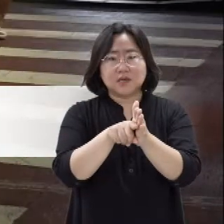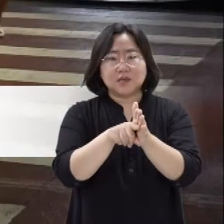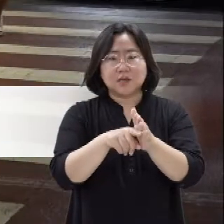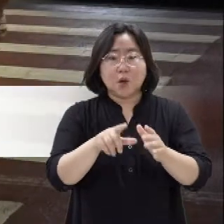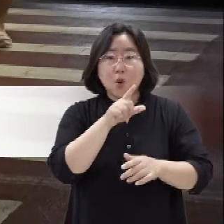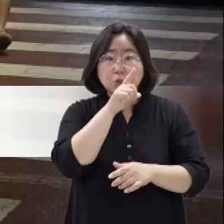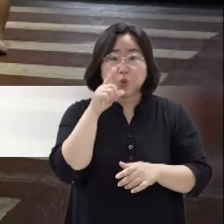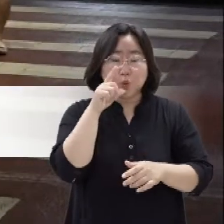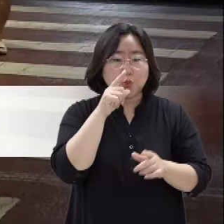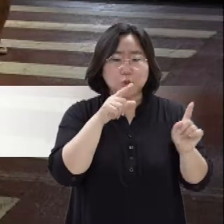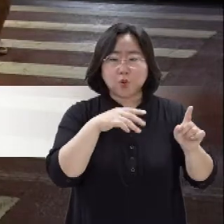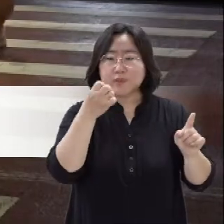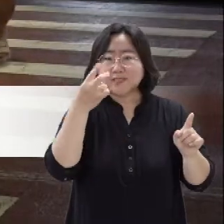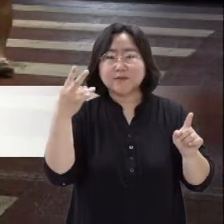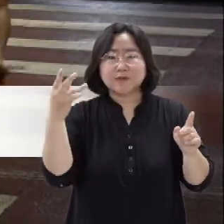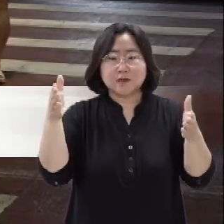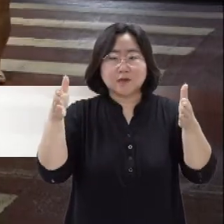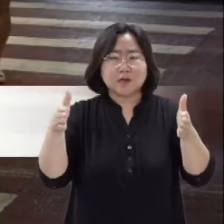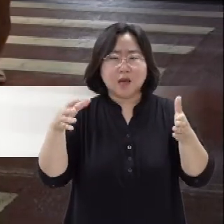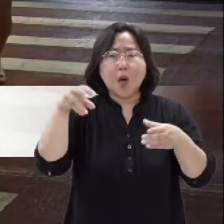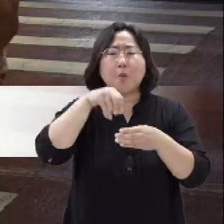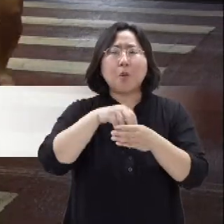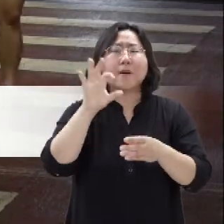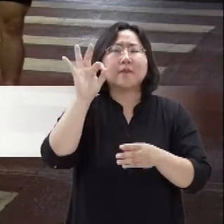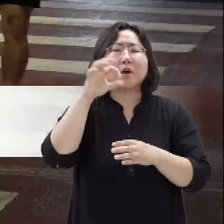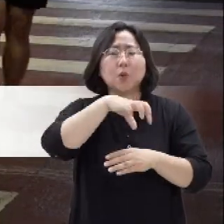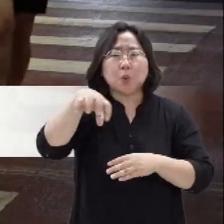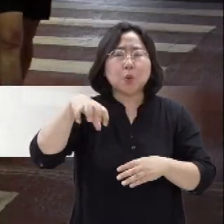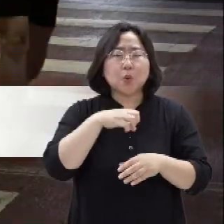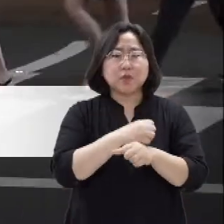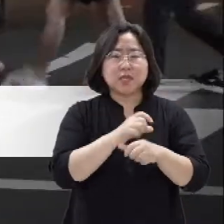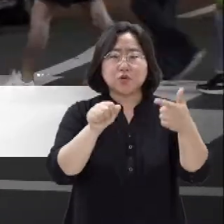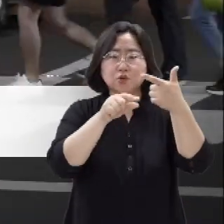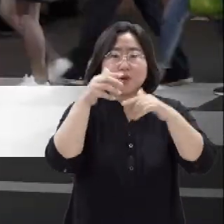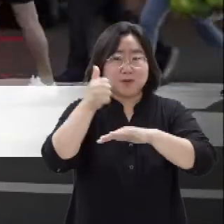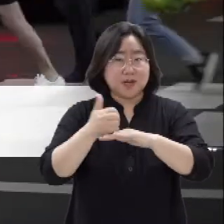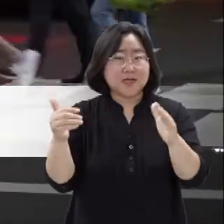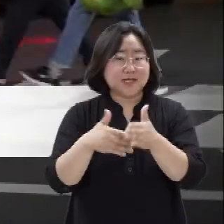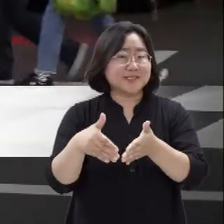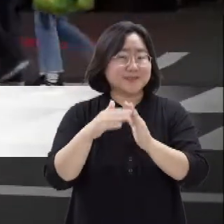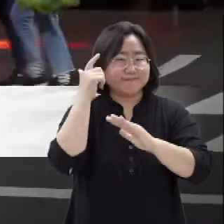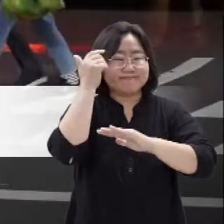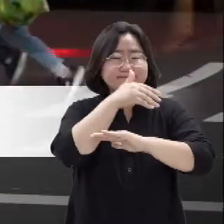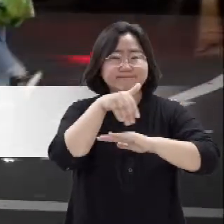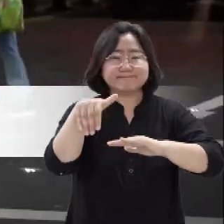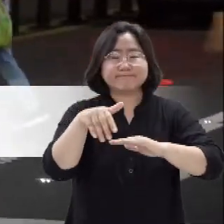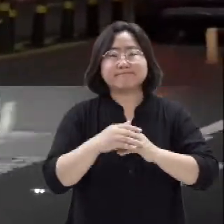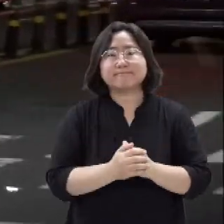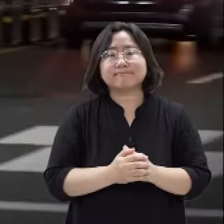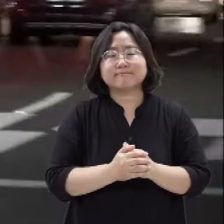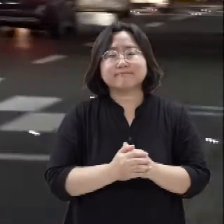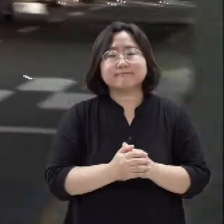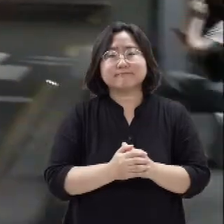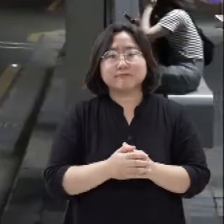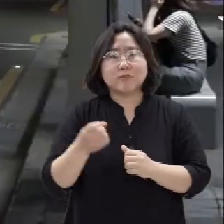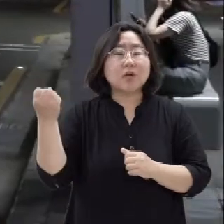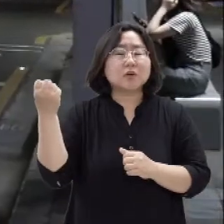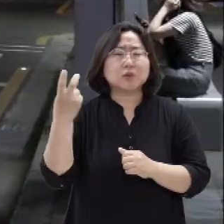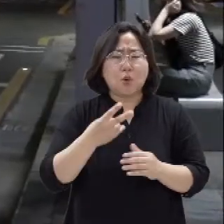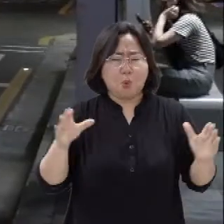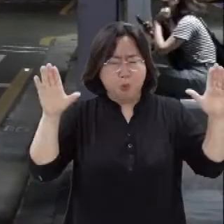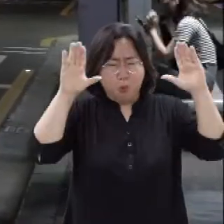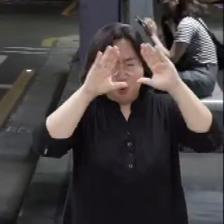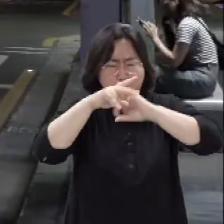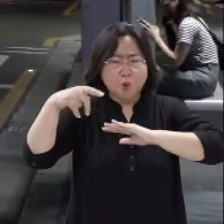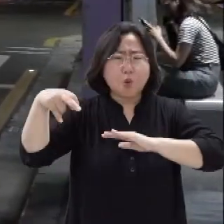동웅동 비석거리에서 삼성여고 구간 등 10곳에 이달 말까지 설치를 마무리할 계획입니다. 이와 함께